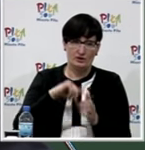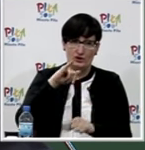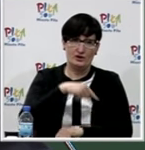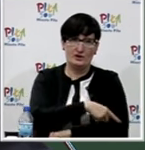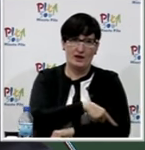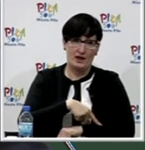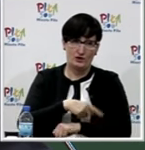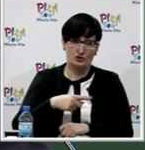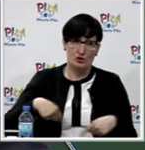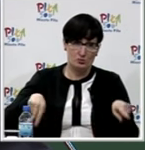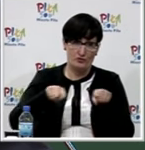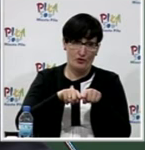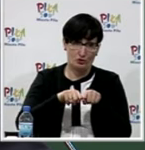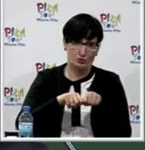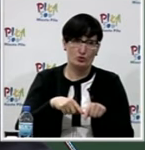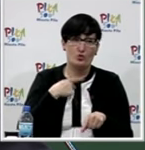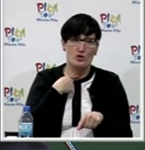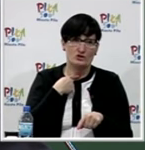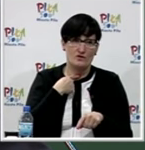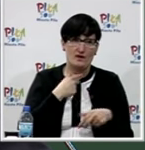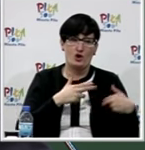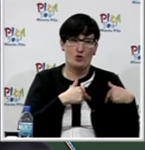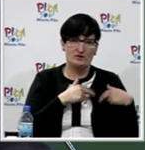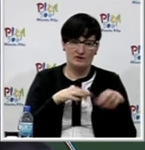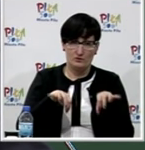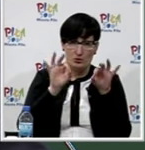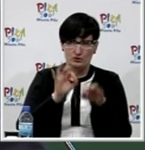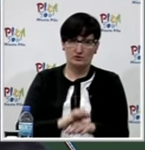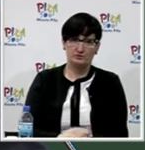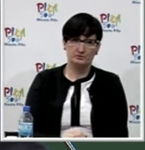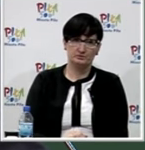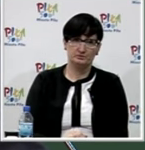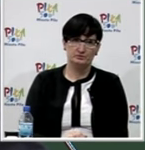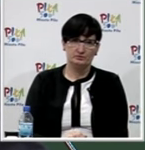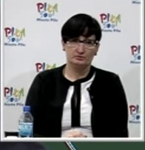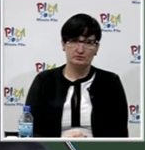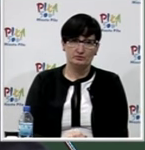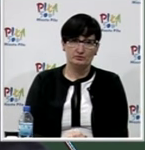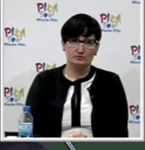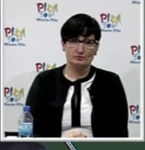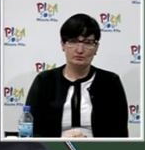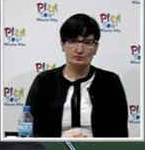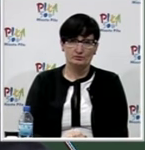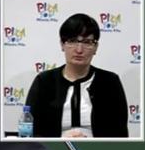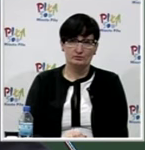ustalenia ich numerów granic oraz siedzib obwodowych komisji wyborczych. Jest to druk nr